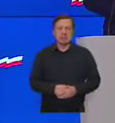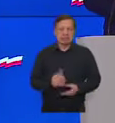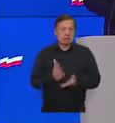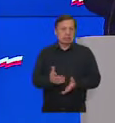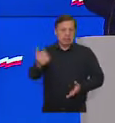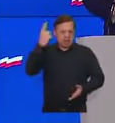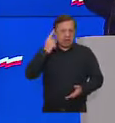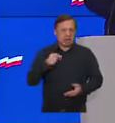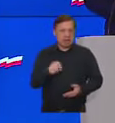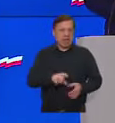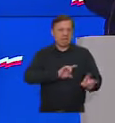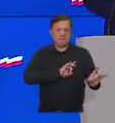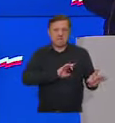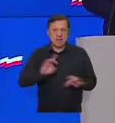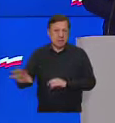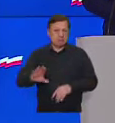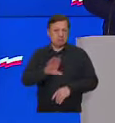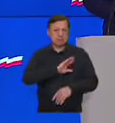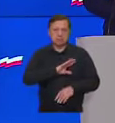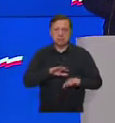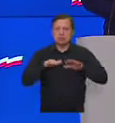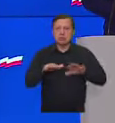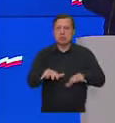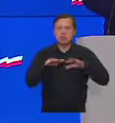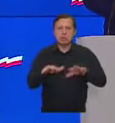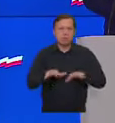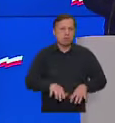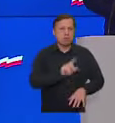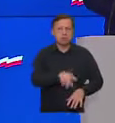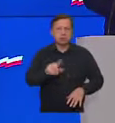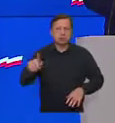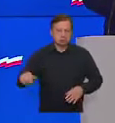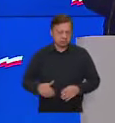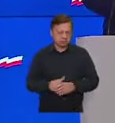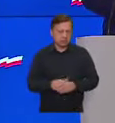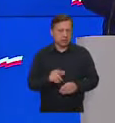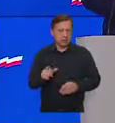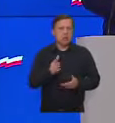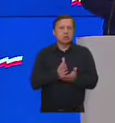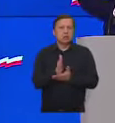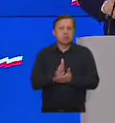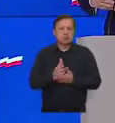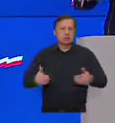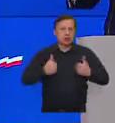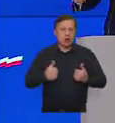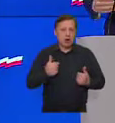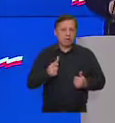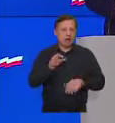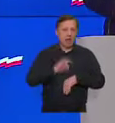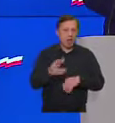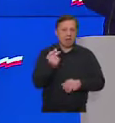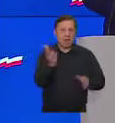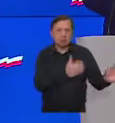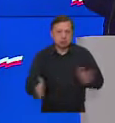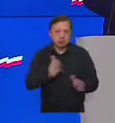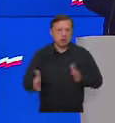jest wirus, który zbiera śmiertelne żniwo, zwłaszcza w sytuacji, jeśli służba zdrowia jest nieprzygotowana, a